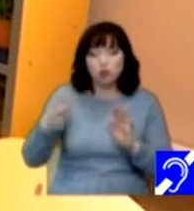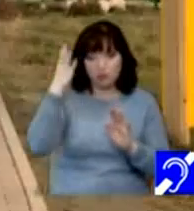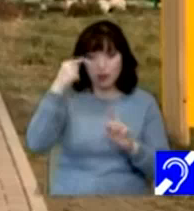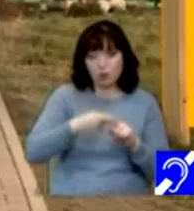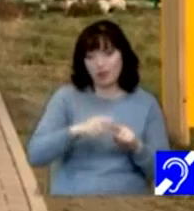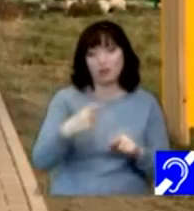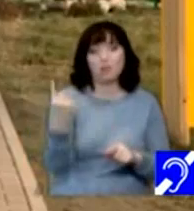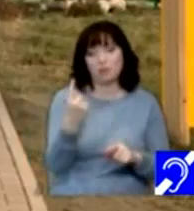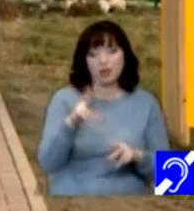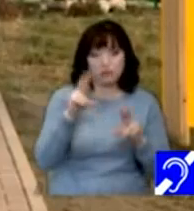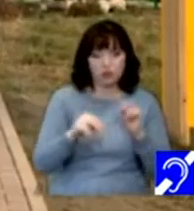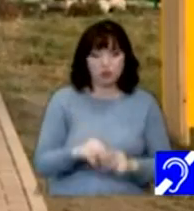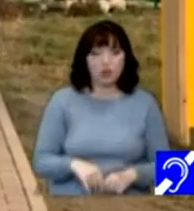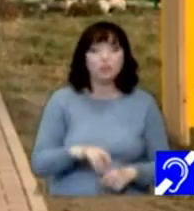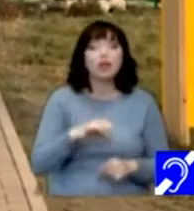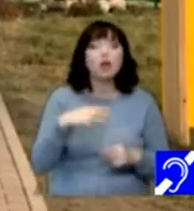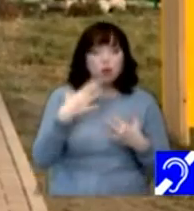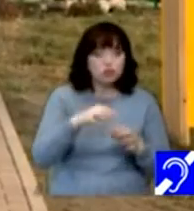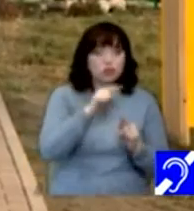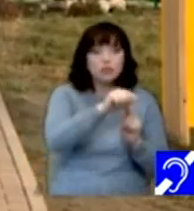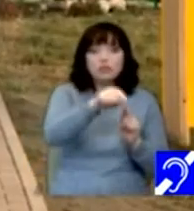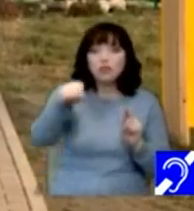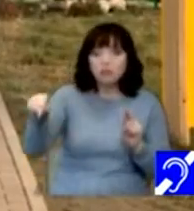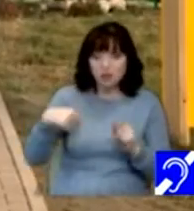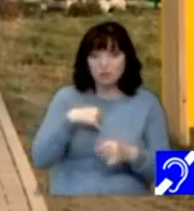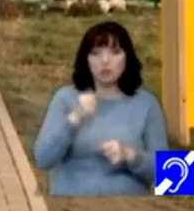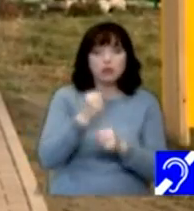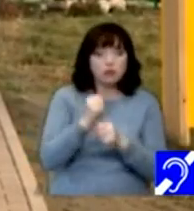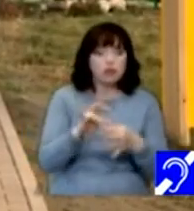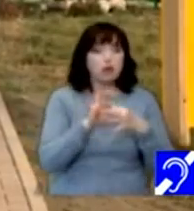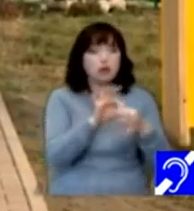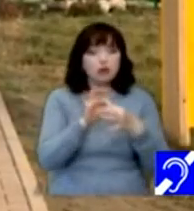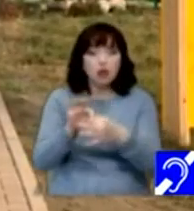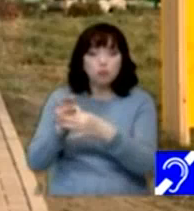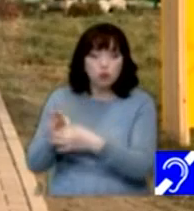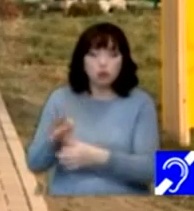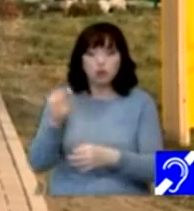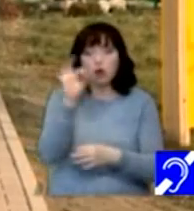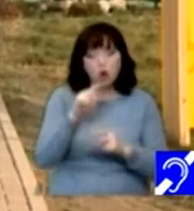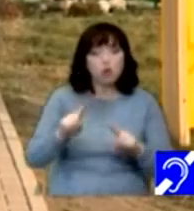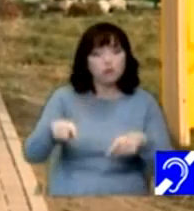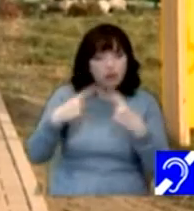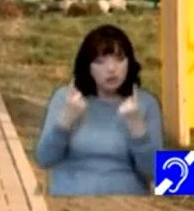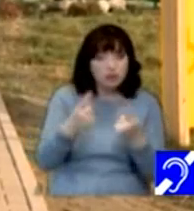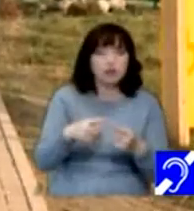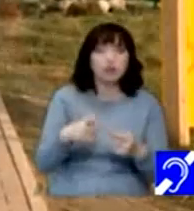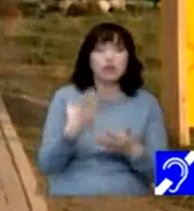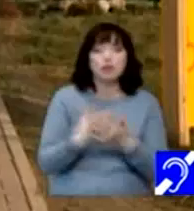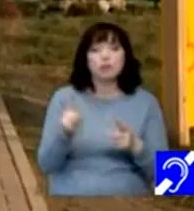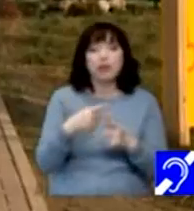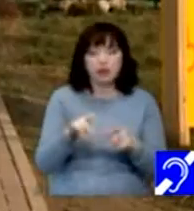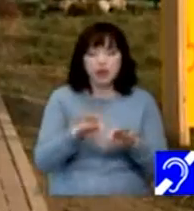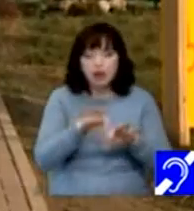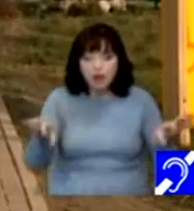Moldova. Peste tot lucrăm cu comunitățile, fie că e vorba de renovarea școlilor, de alimentare cu apă,